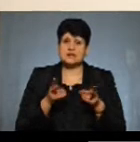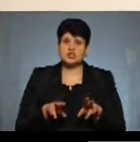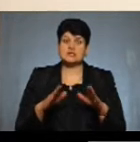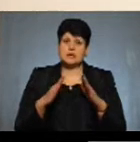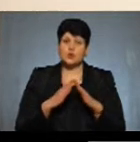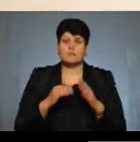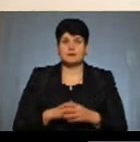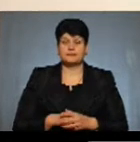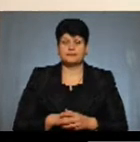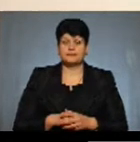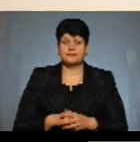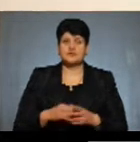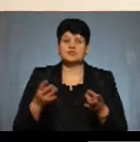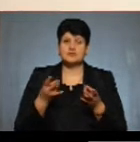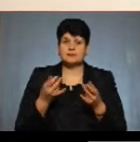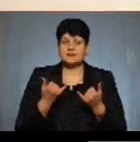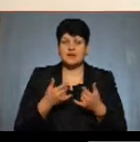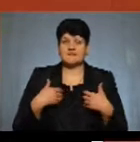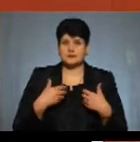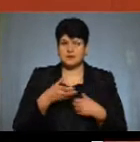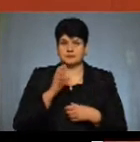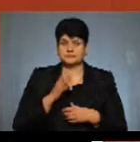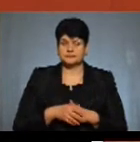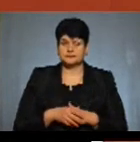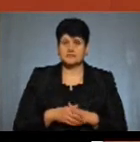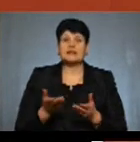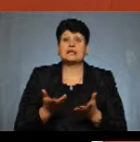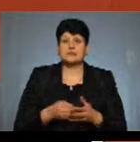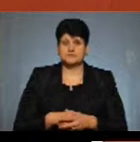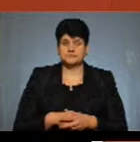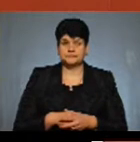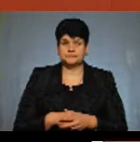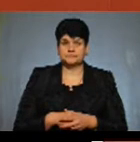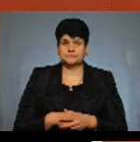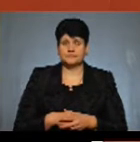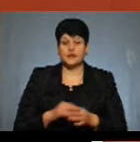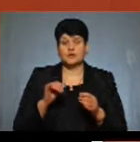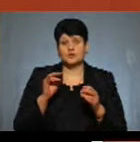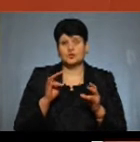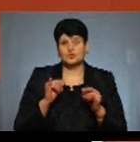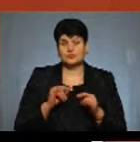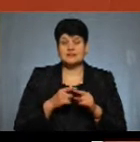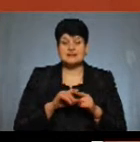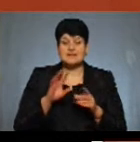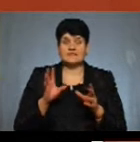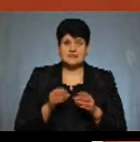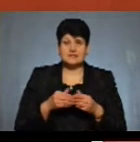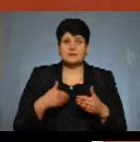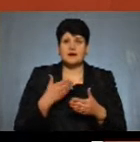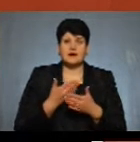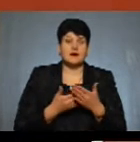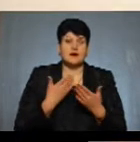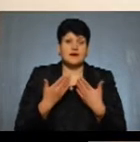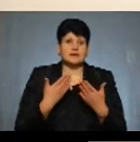залишатися вдома. Чи зараз варто вживати якісь вітаміни? І які? Ну, відповідно, все це треба радити своїм